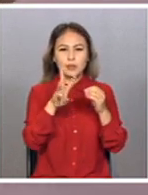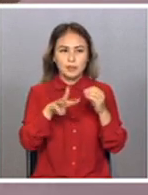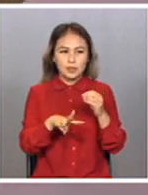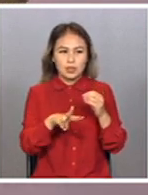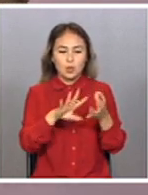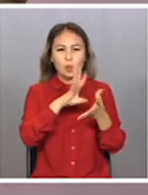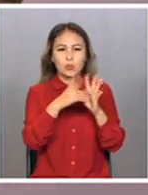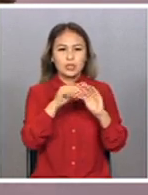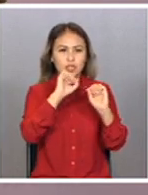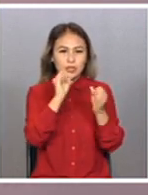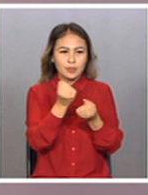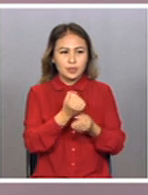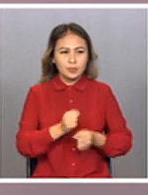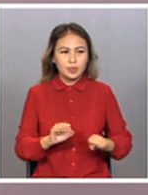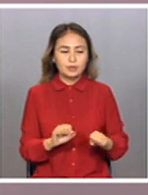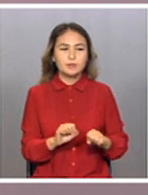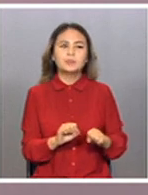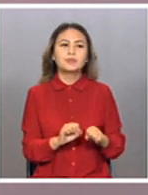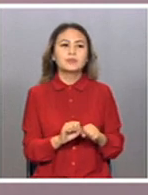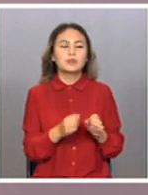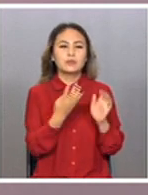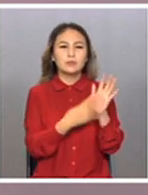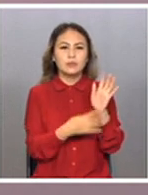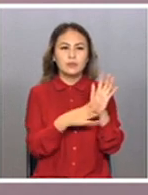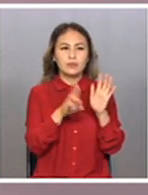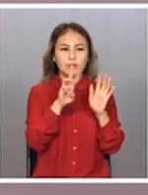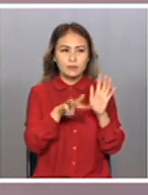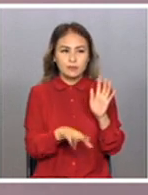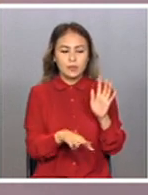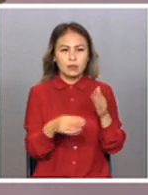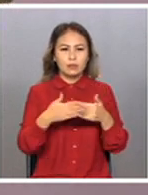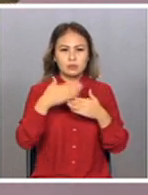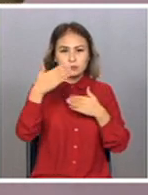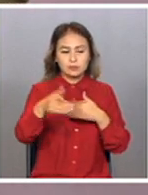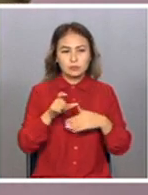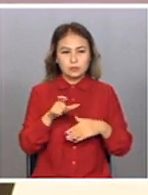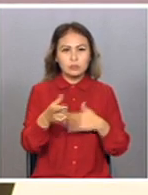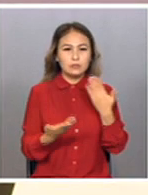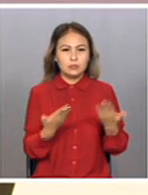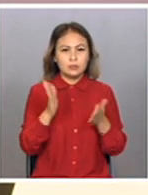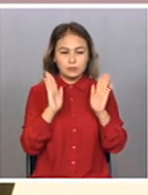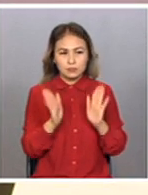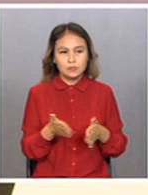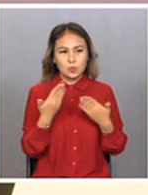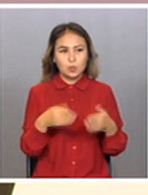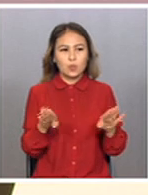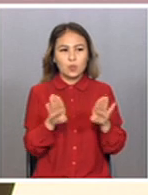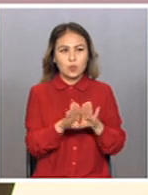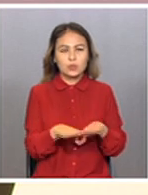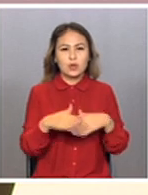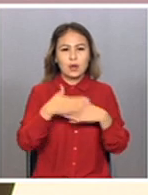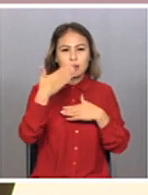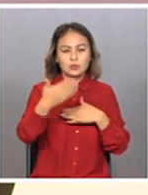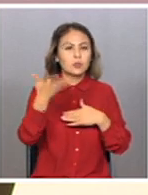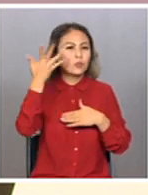Осы жылдамдықпен 90 км арақашықтықты жүретін болса, осы арақашықтықты жүріп